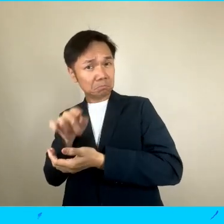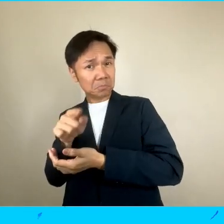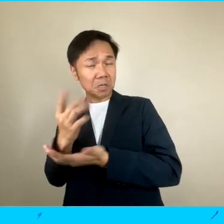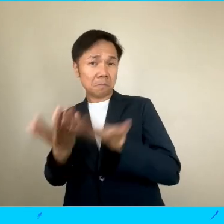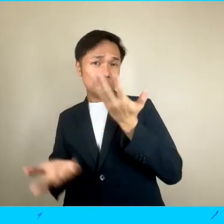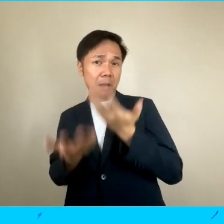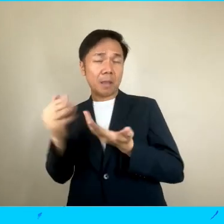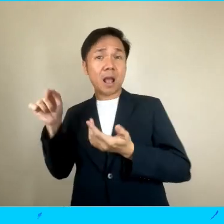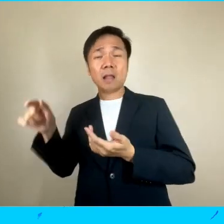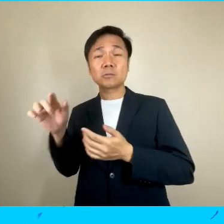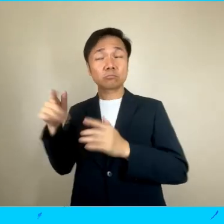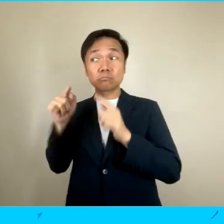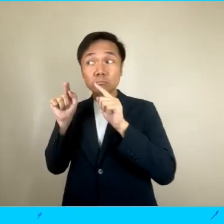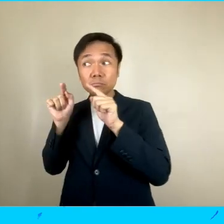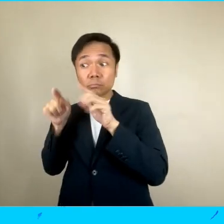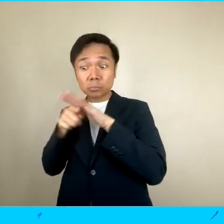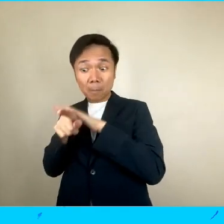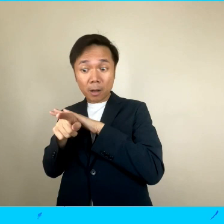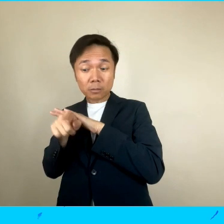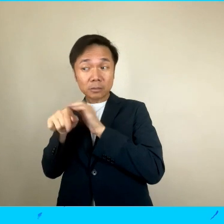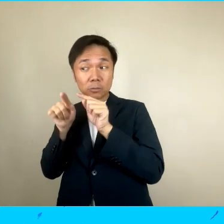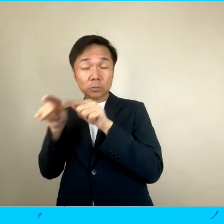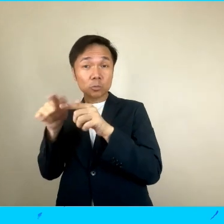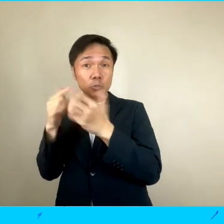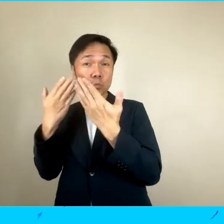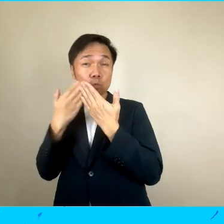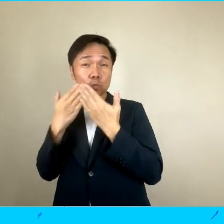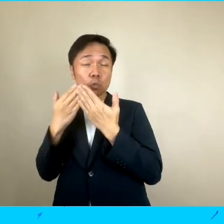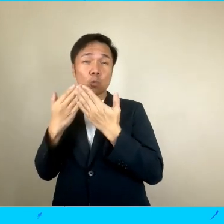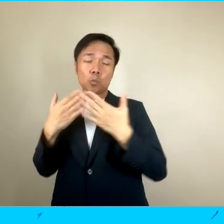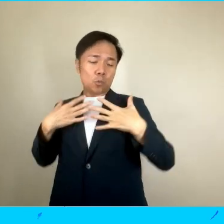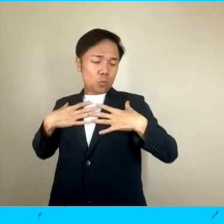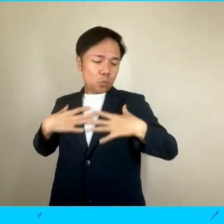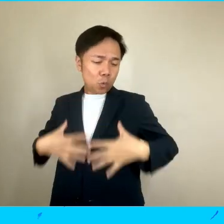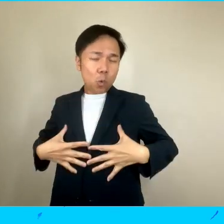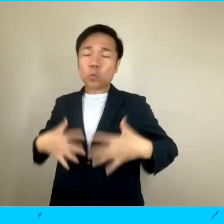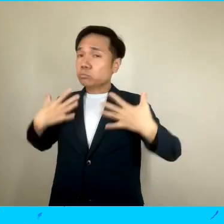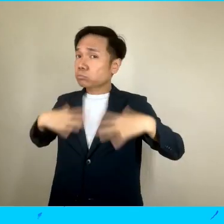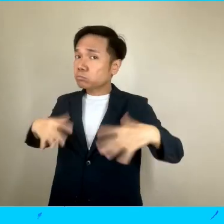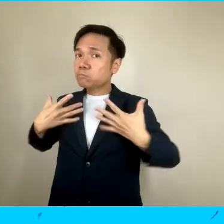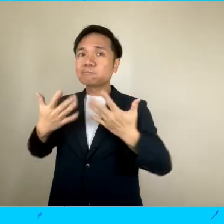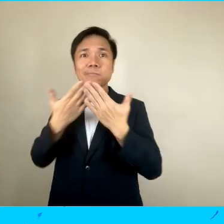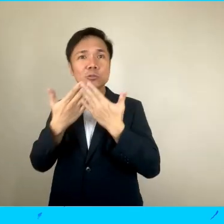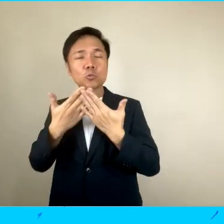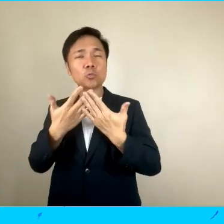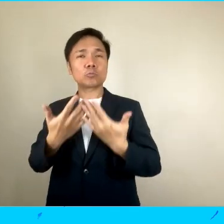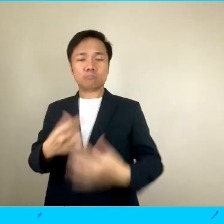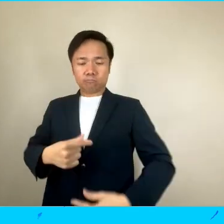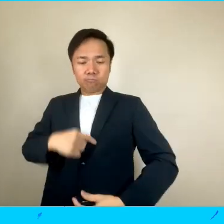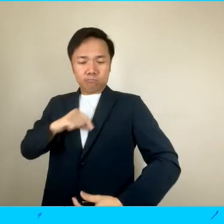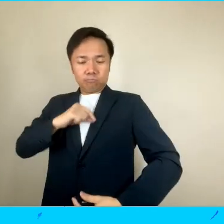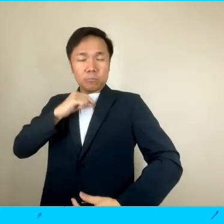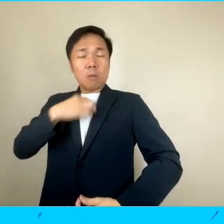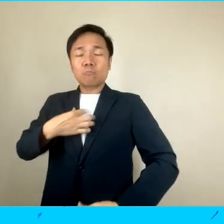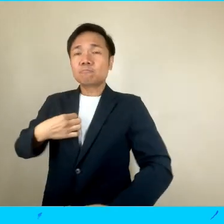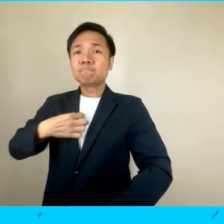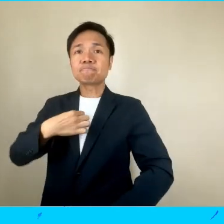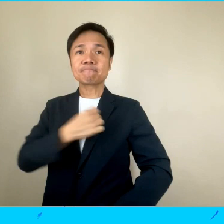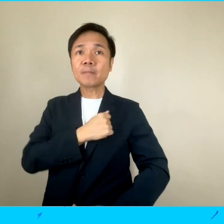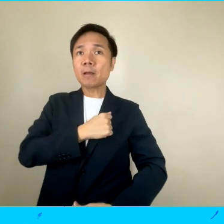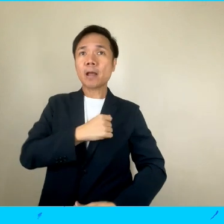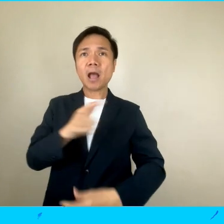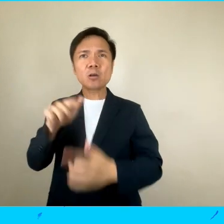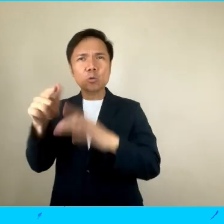par exemple, en remplaçant, par exemple, le besoin de travailler ou acheter des